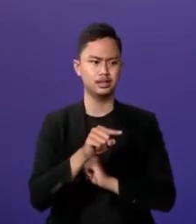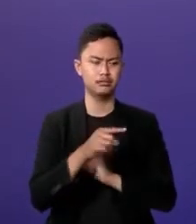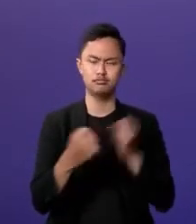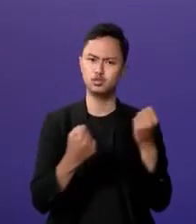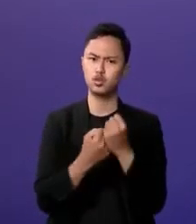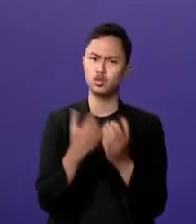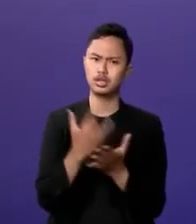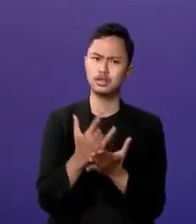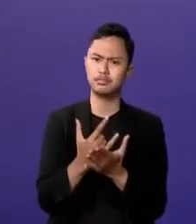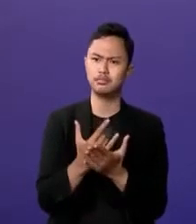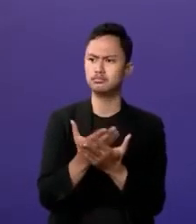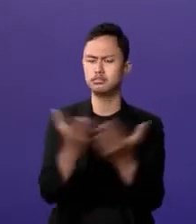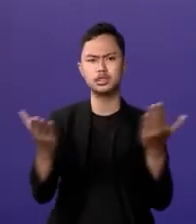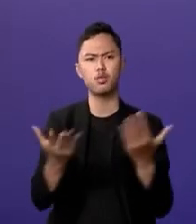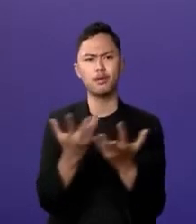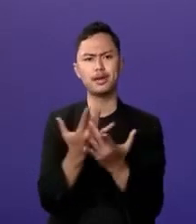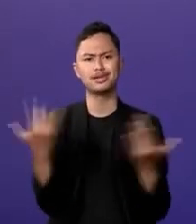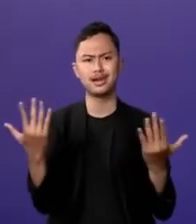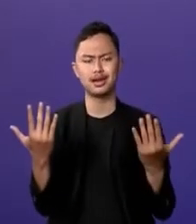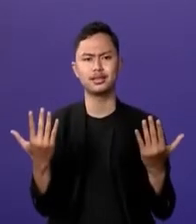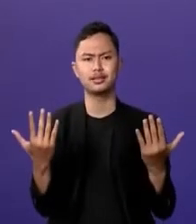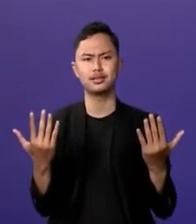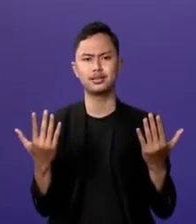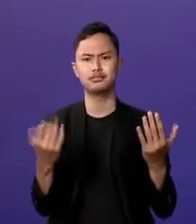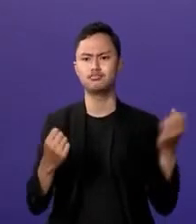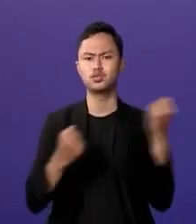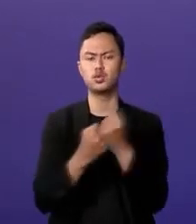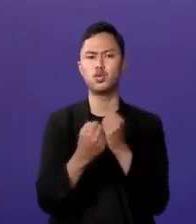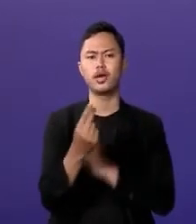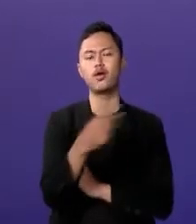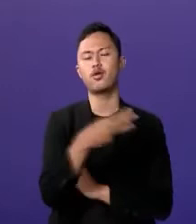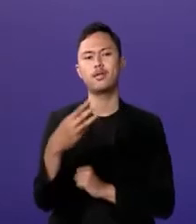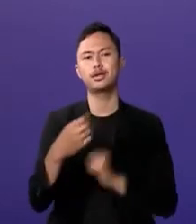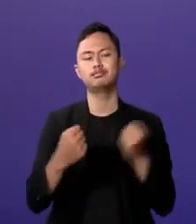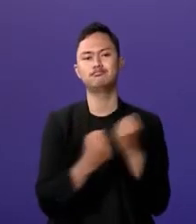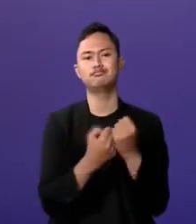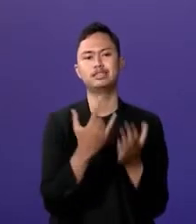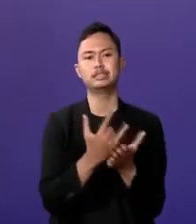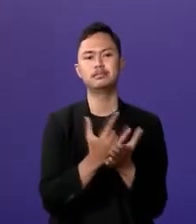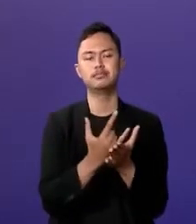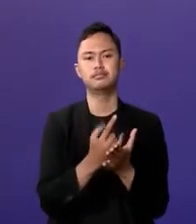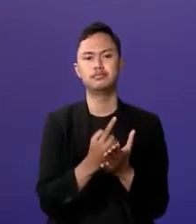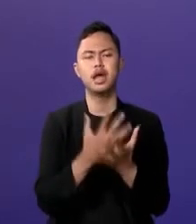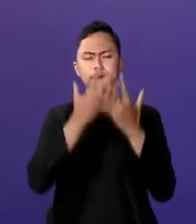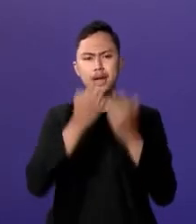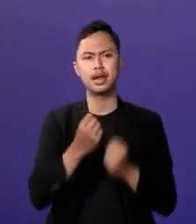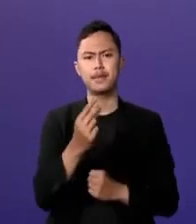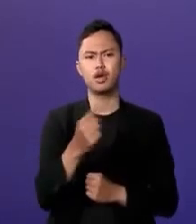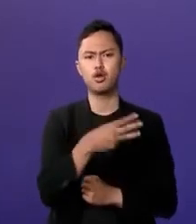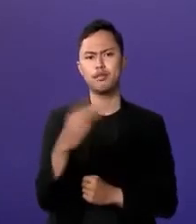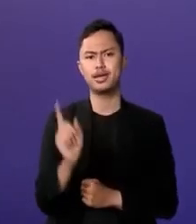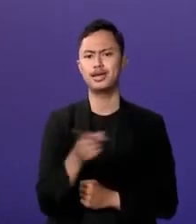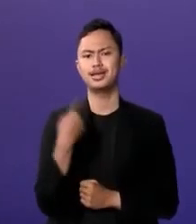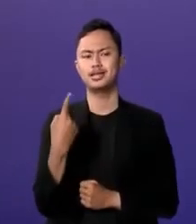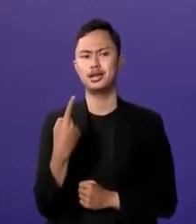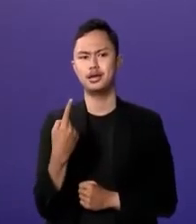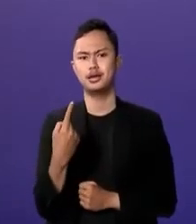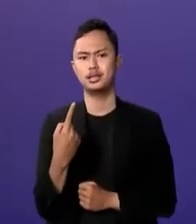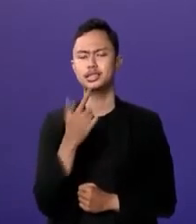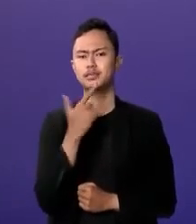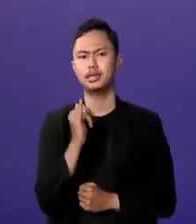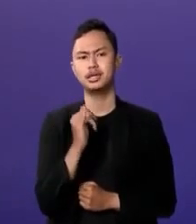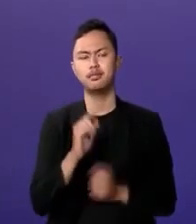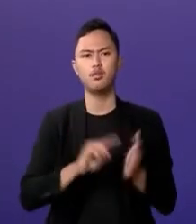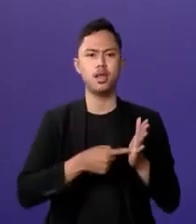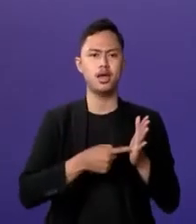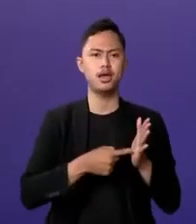mendukung seluruh kegiatan masyarakat dan mendukung ekonomi sehingga diharapkan perekonomian kita akan juga